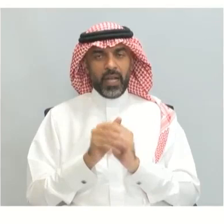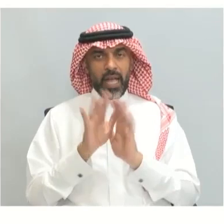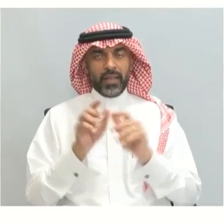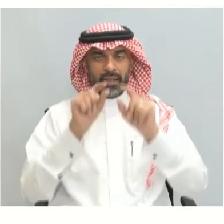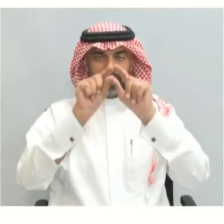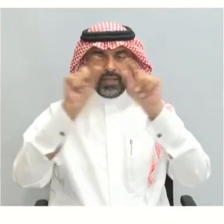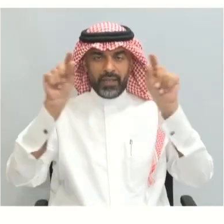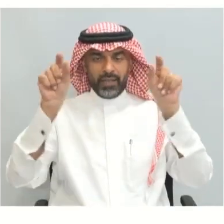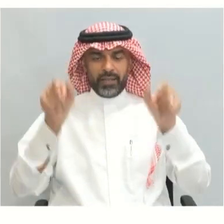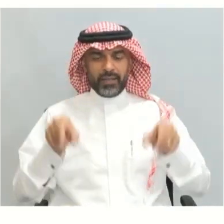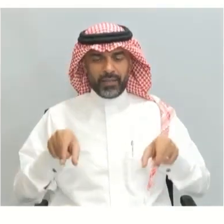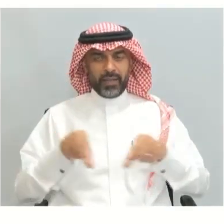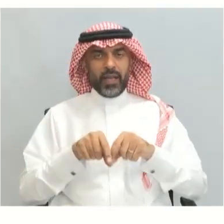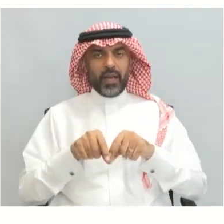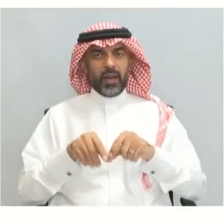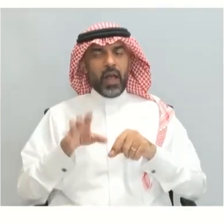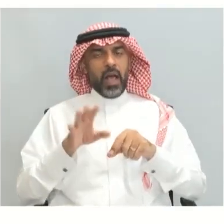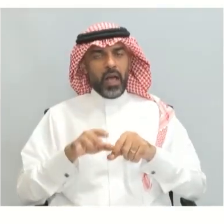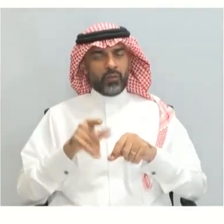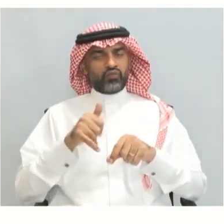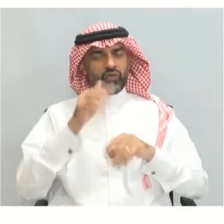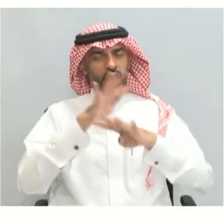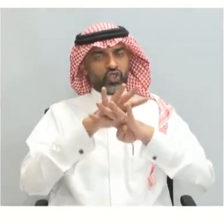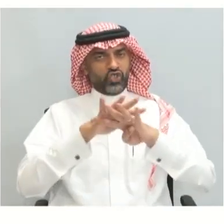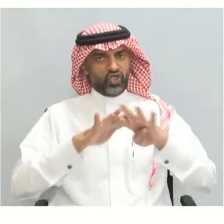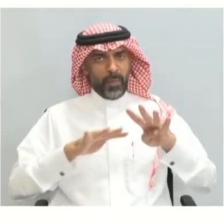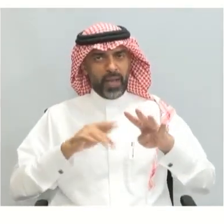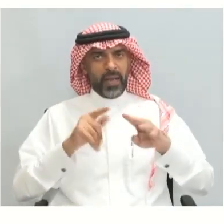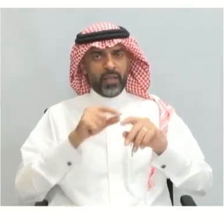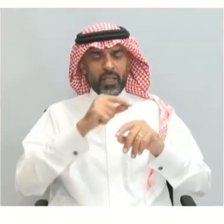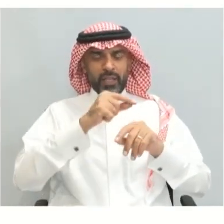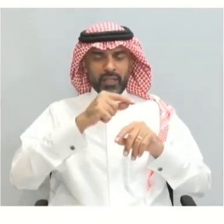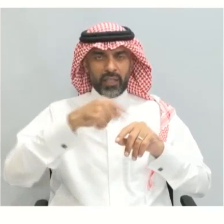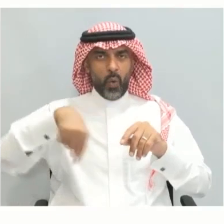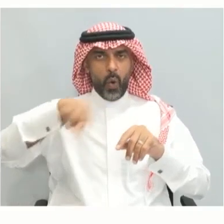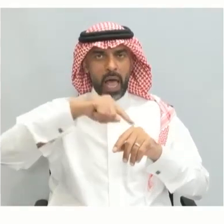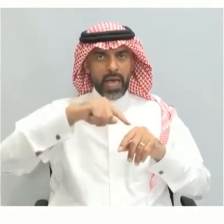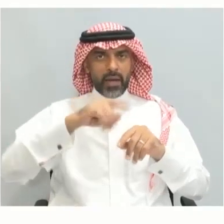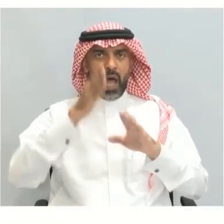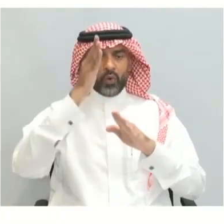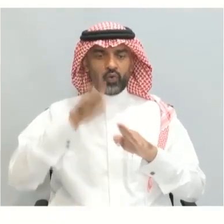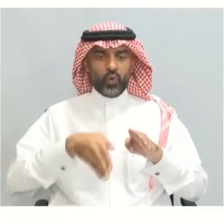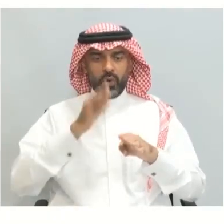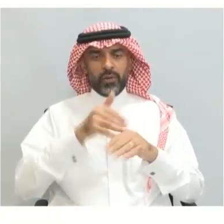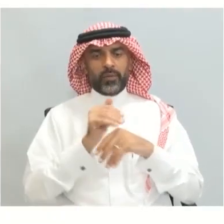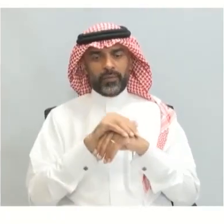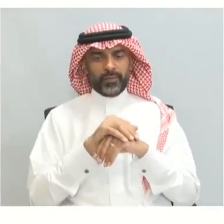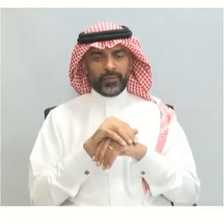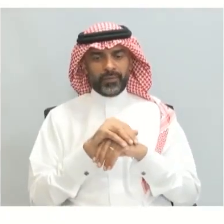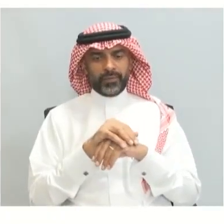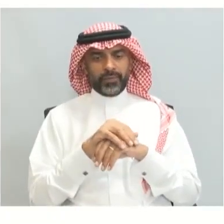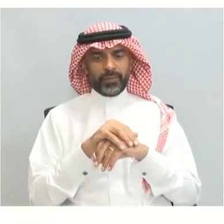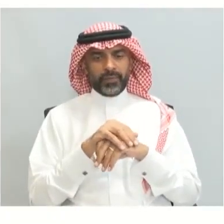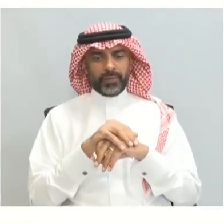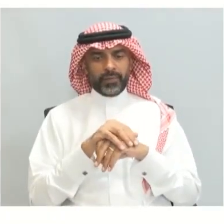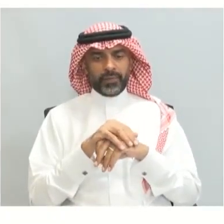نرسم شبكه لدرجات الطول والعرض على الخريطه او يكتفى ابنائي كما تعلمون يكتفى برسم